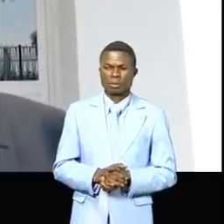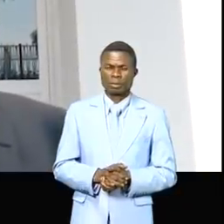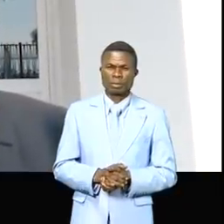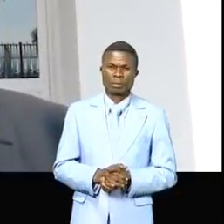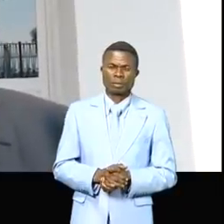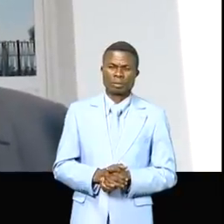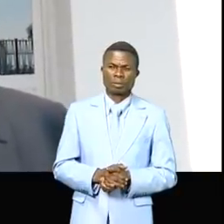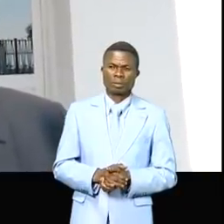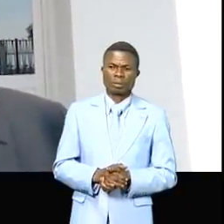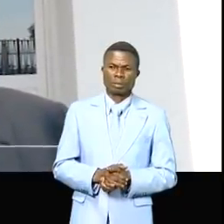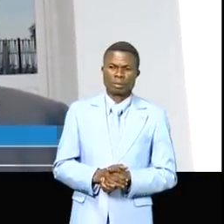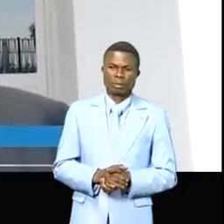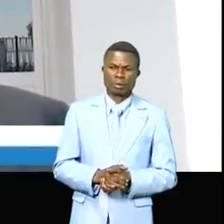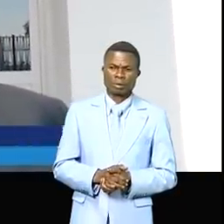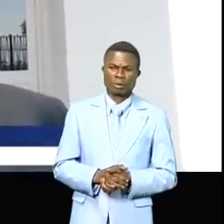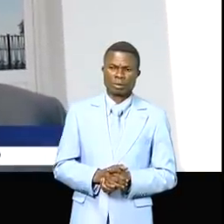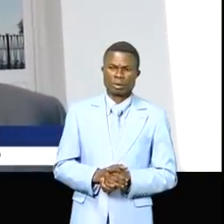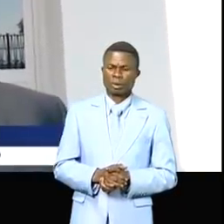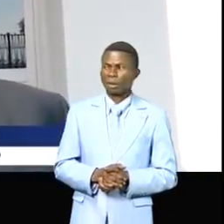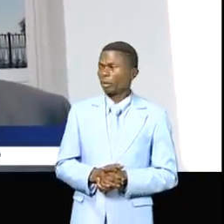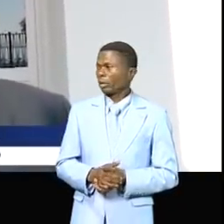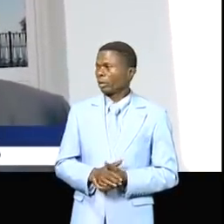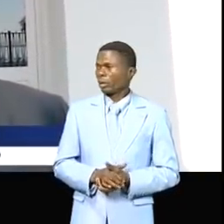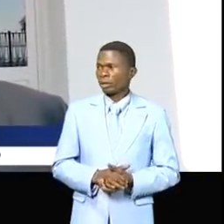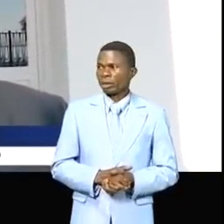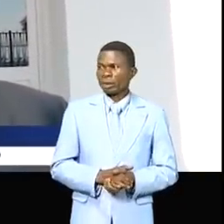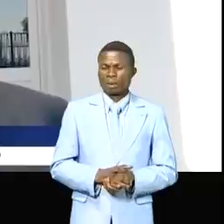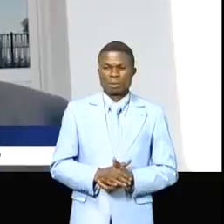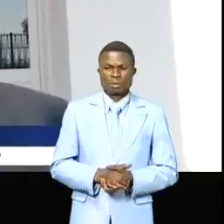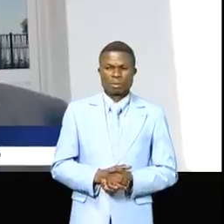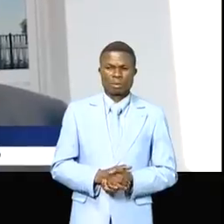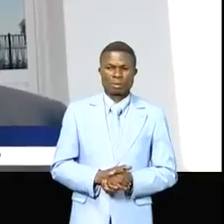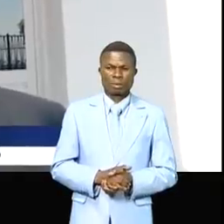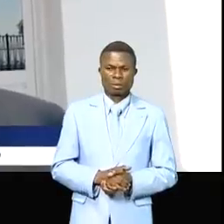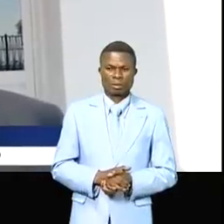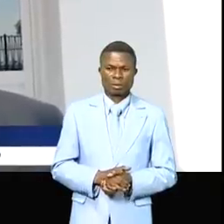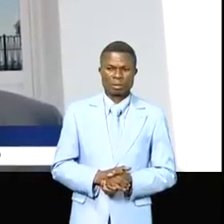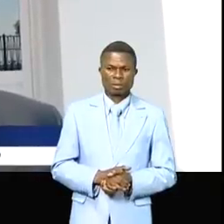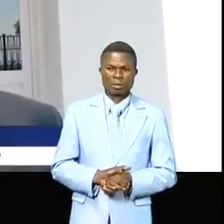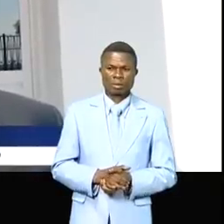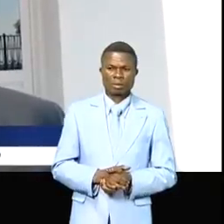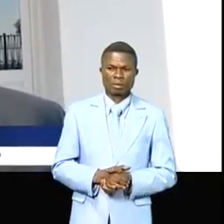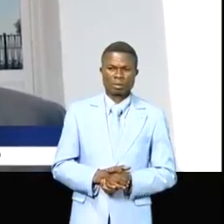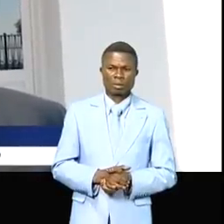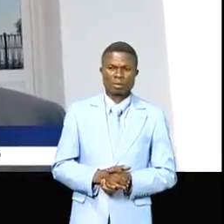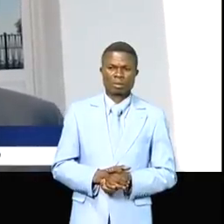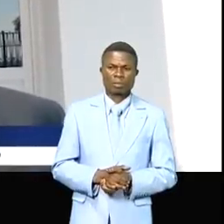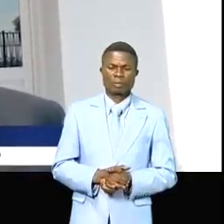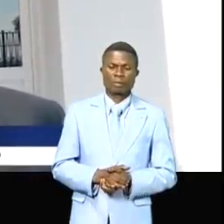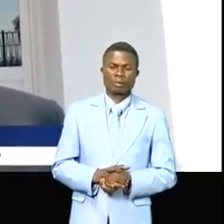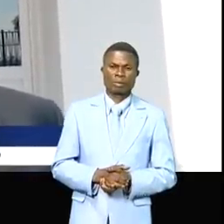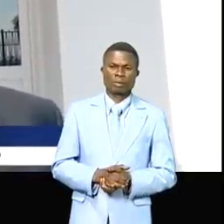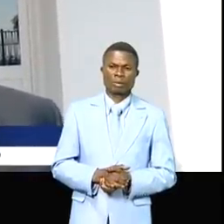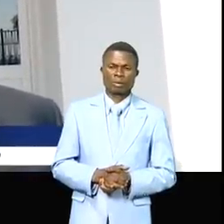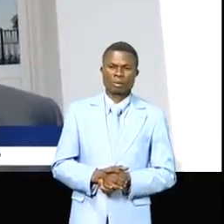le Premier ministre. J'ai eu à le rencontrer quand il était à la tête de la GECAMINE. C'est quelqu'un que j'apprécie bien. Il